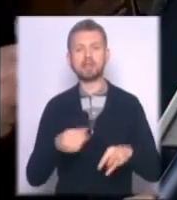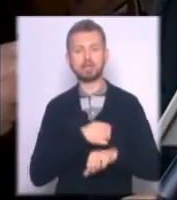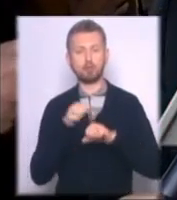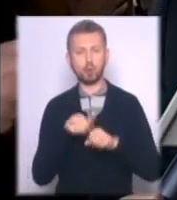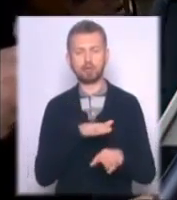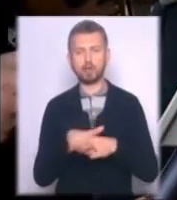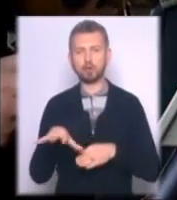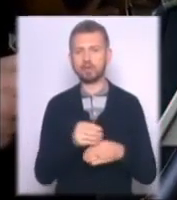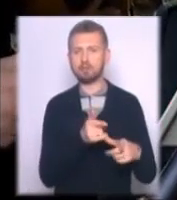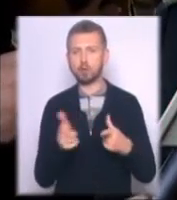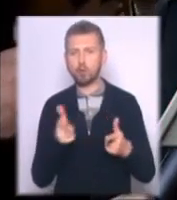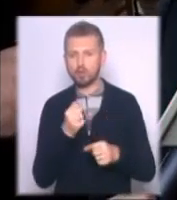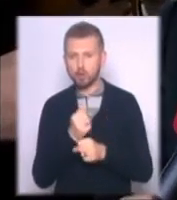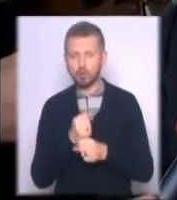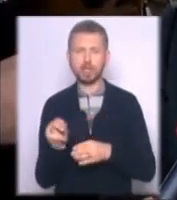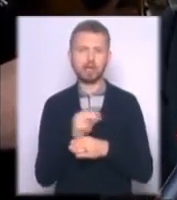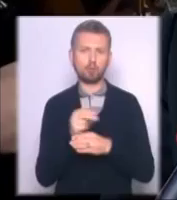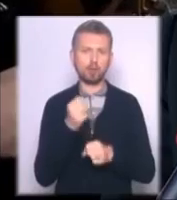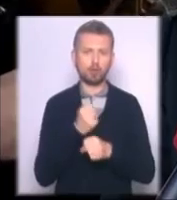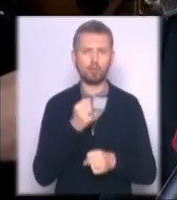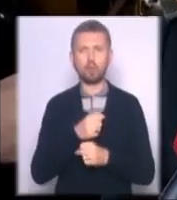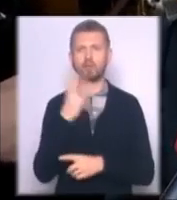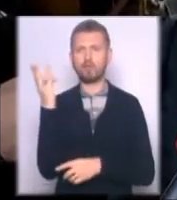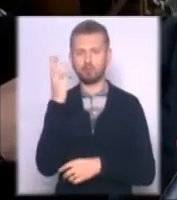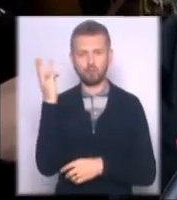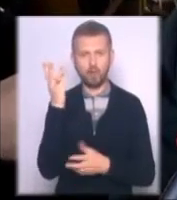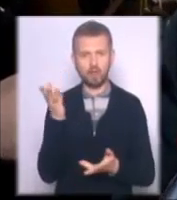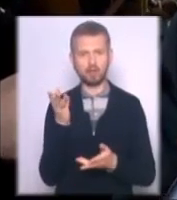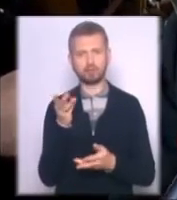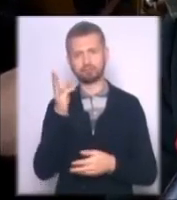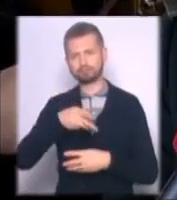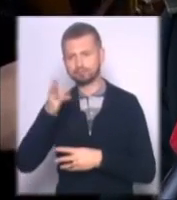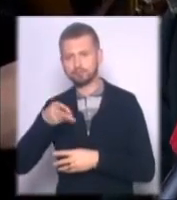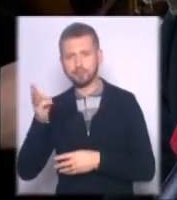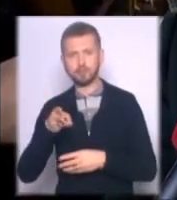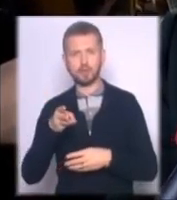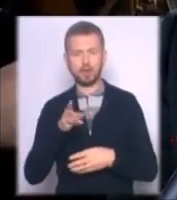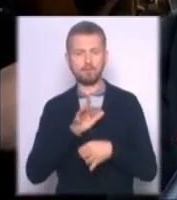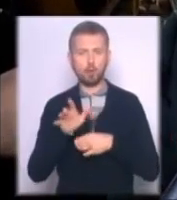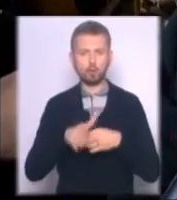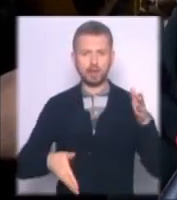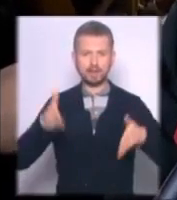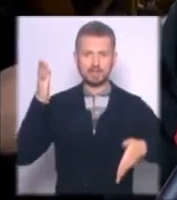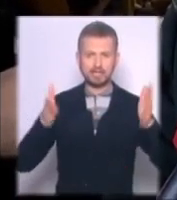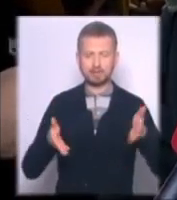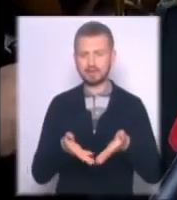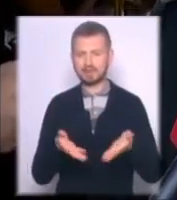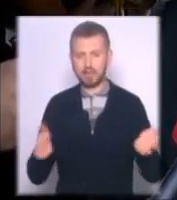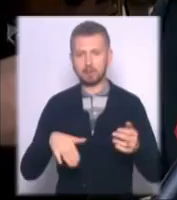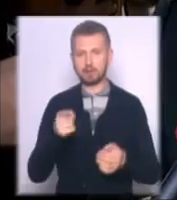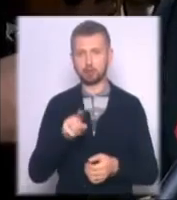підготовчі роботи. Це ремонтні роботи, фарбування, виготовлення там стін, сцени, то що ви